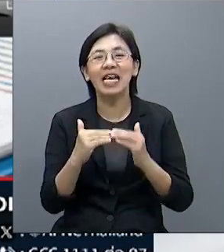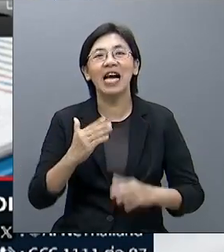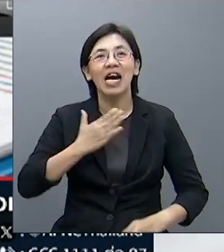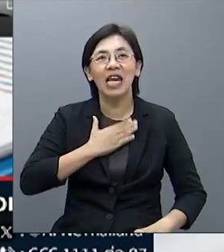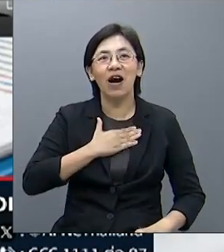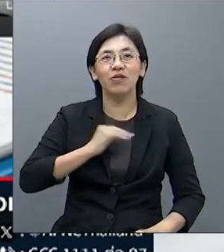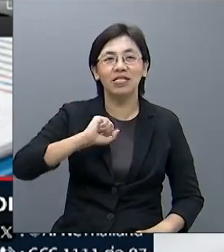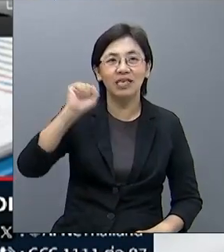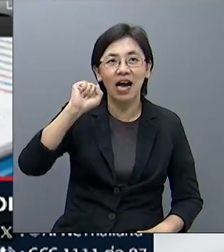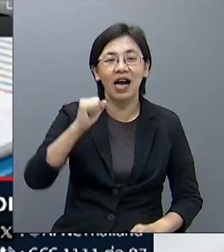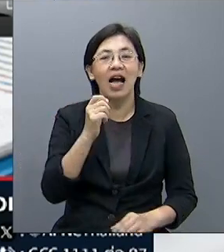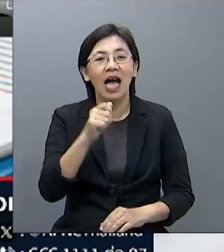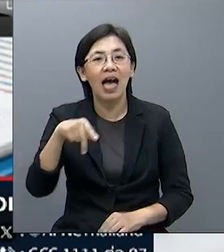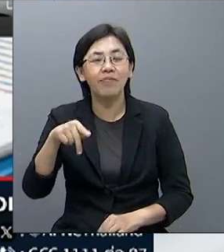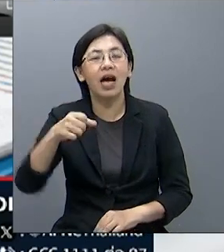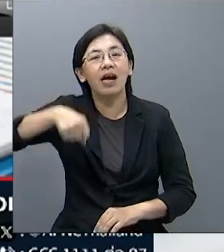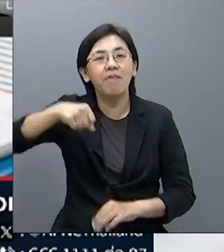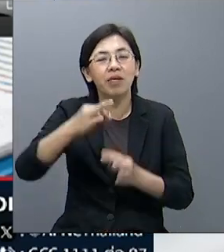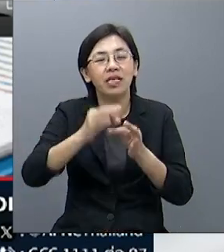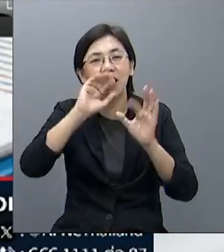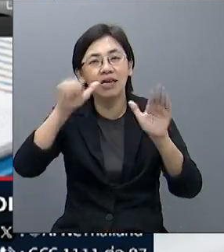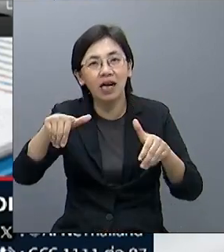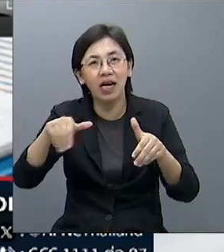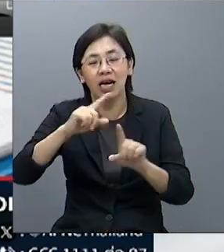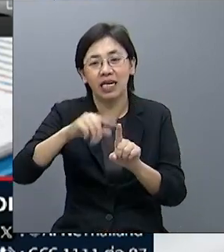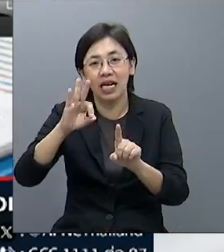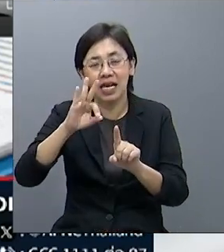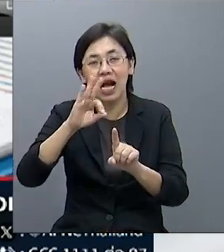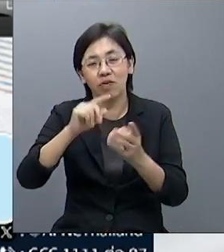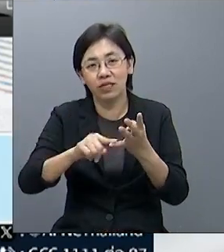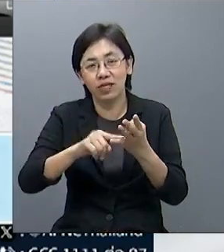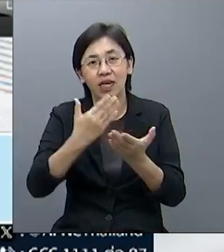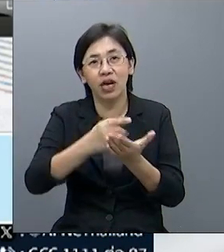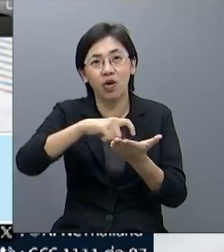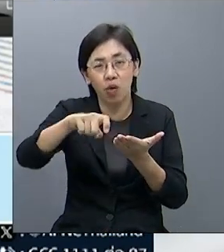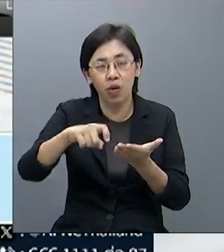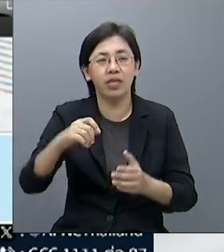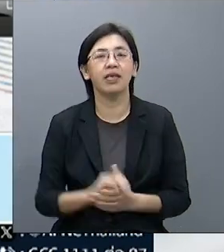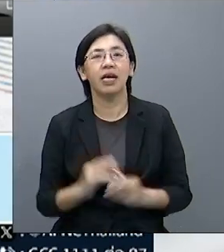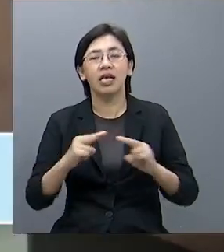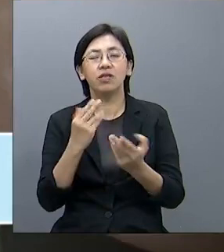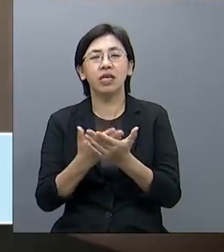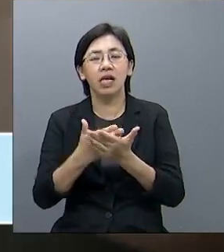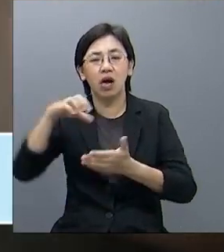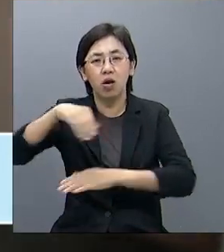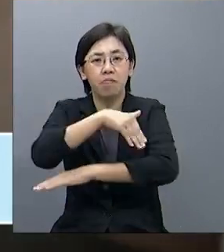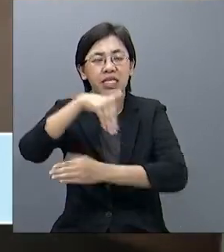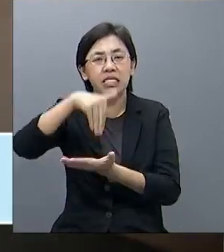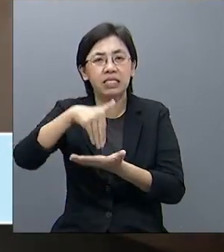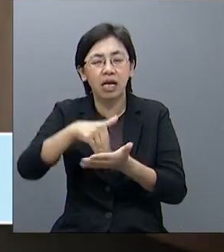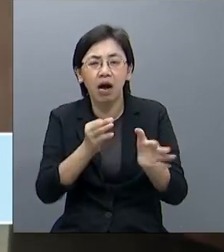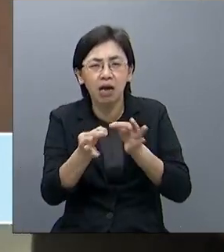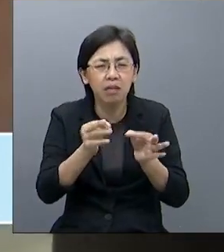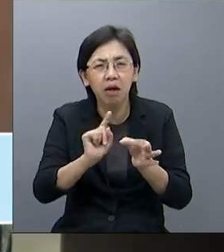บียนผ่านแอปพลิเคชันเป๋าตังเริ่มโอนสิ้นเดือนกันยายนนี้เรื่องนี้ทางกรมบัญชีกลางกระทรวงการคลังตรวจสอบข้อมูลและชี้แจง